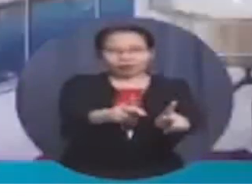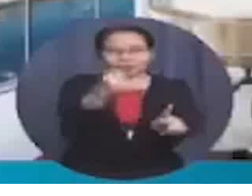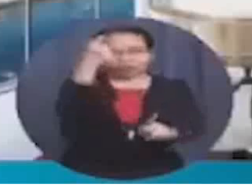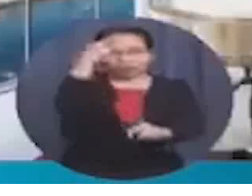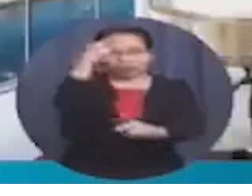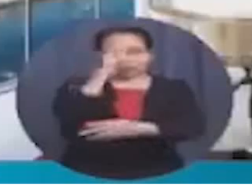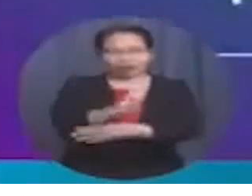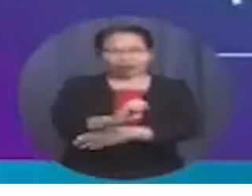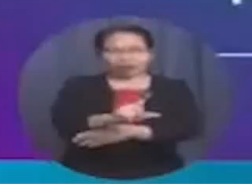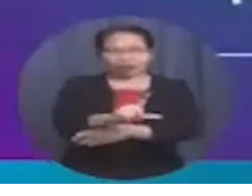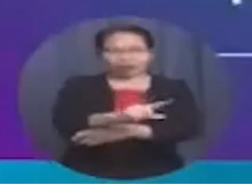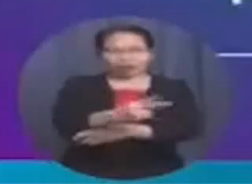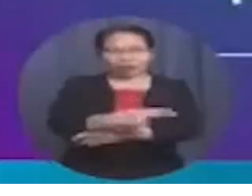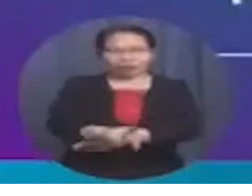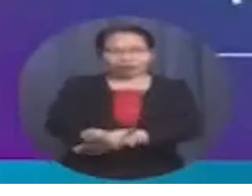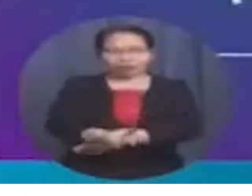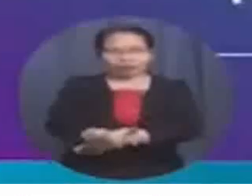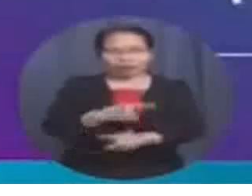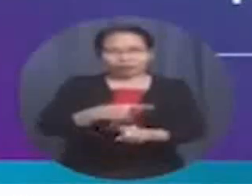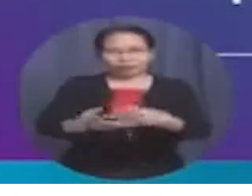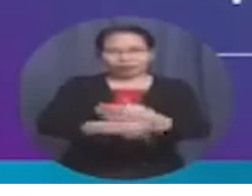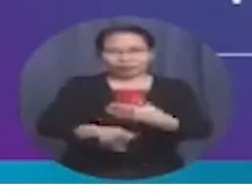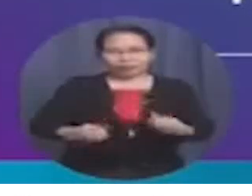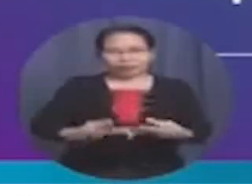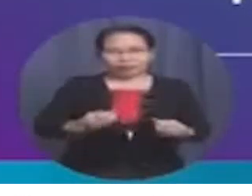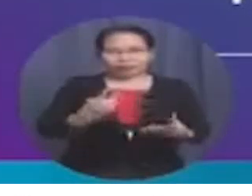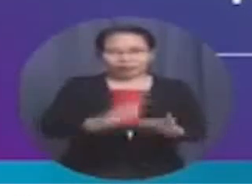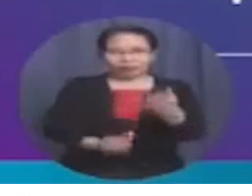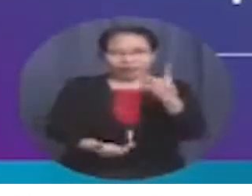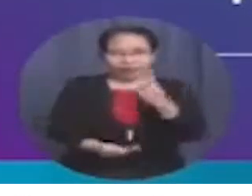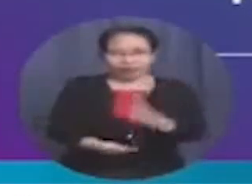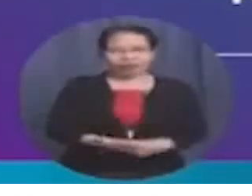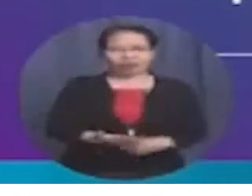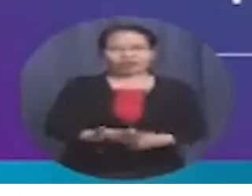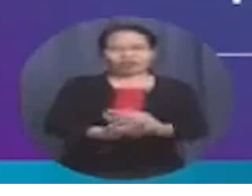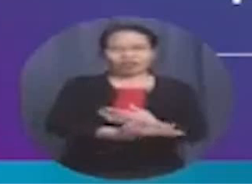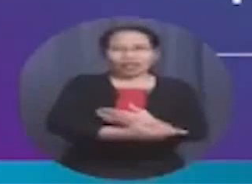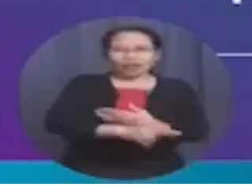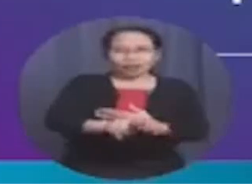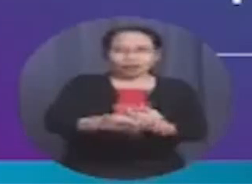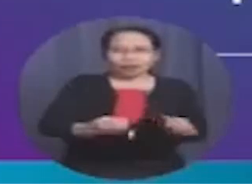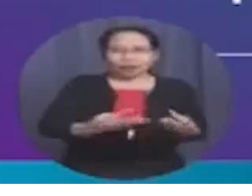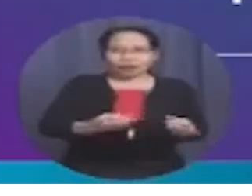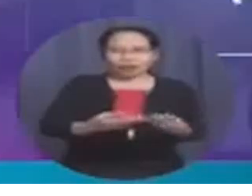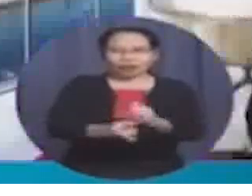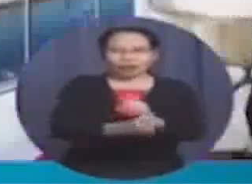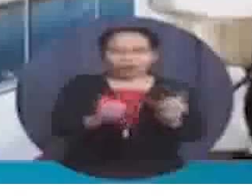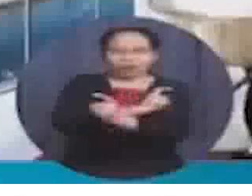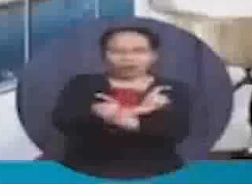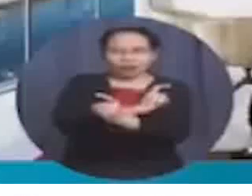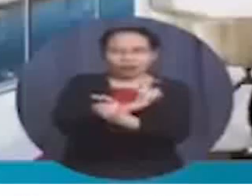Akala ni Elipas yun. Pero pagkatapos ng maraming diskusyon, pagkatapos ng maraming palitan